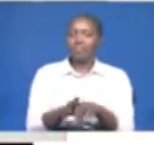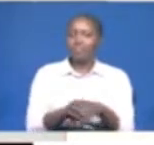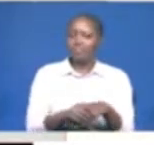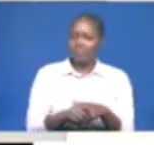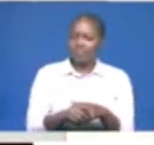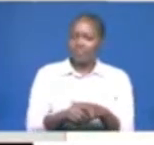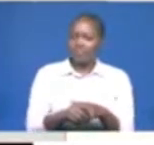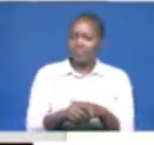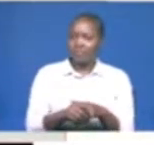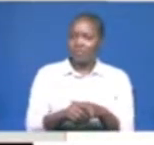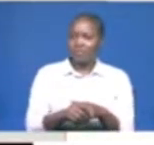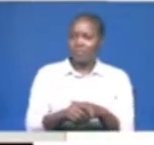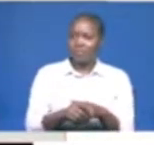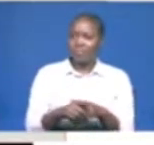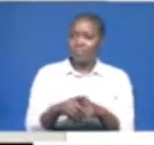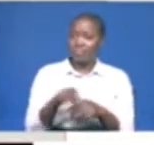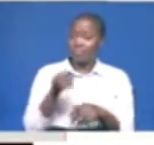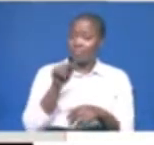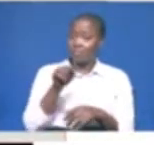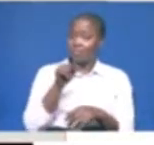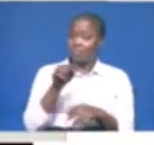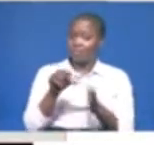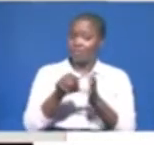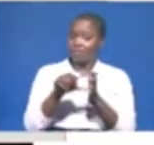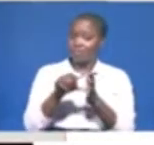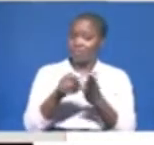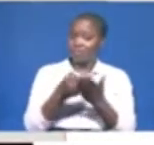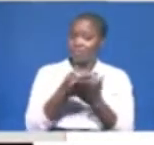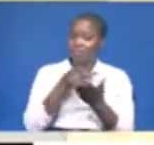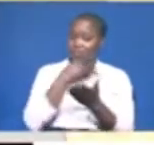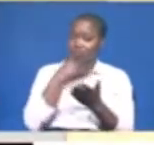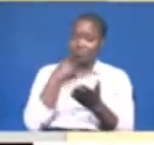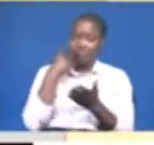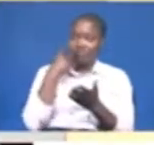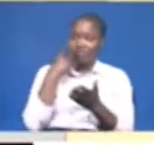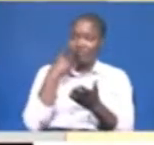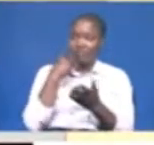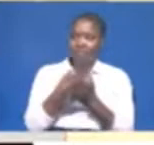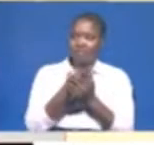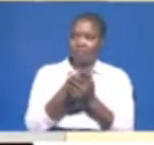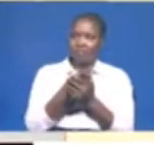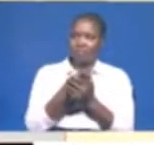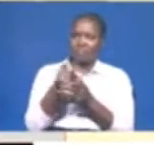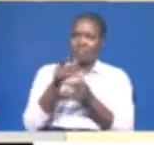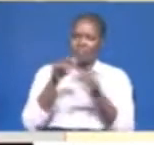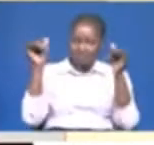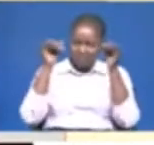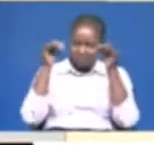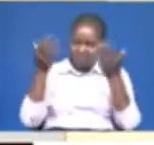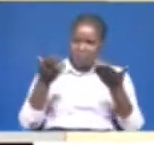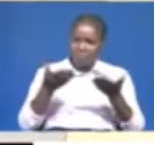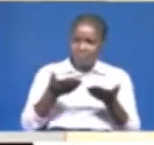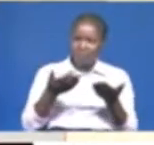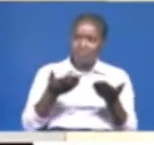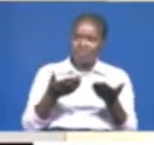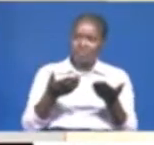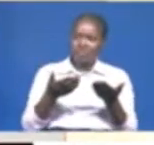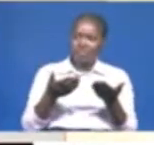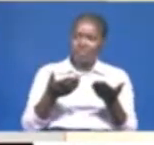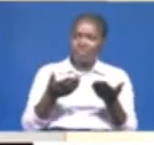Sasa ndio ile janga tuko naye ni hiyo kiangazi. Ngombe hii kuleta